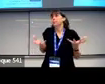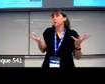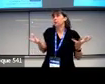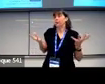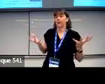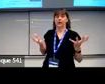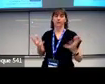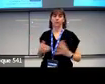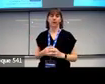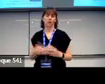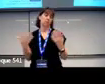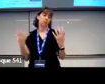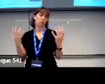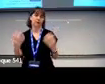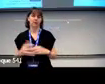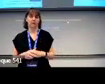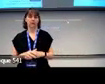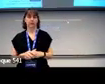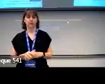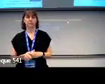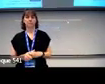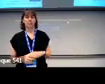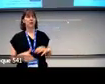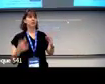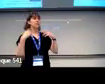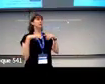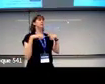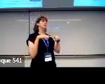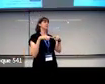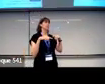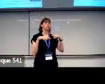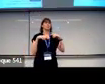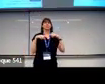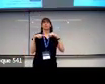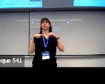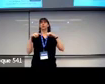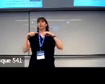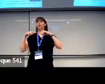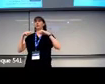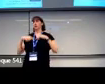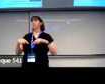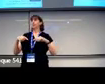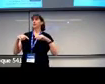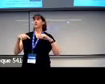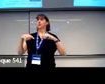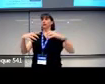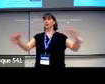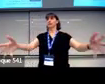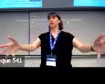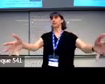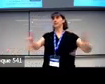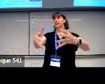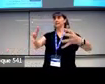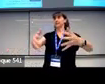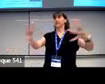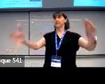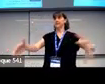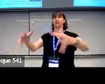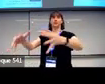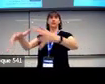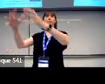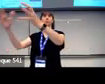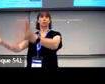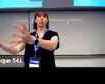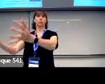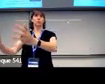travail d'équipe comme on fait dans mon labo, par exemple, en recherche. Le défi, pour moi, c'était de lâcher prise puis de réaliser que si elles avaient